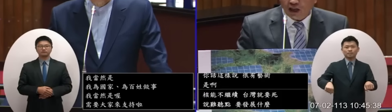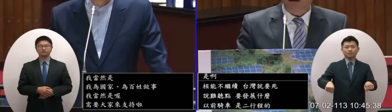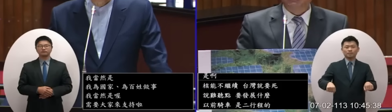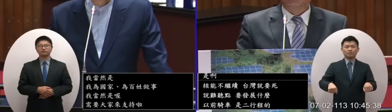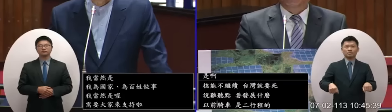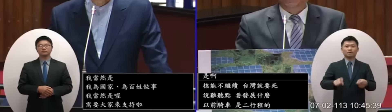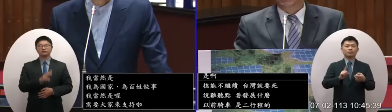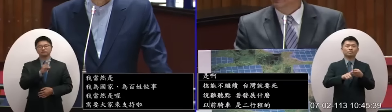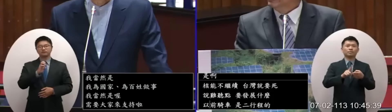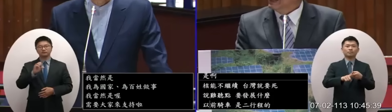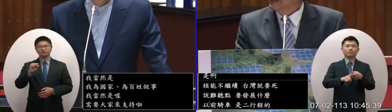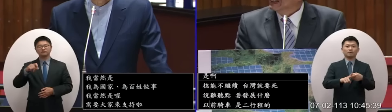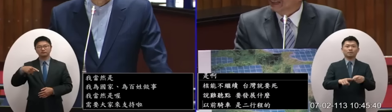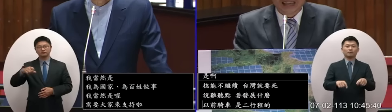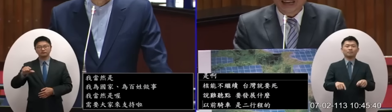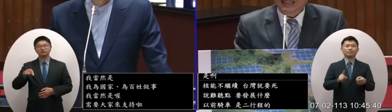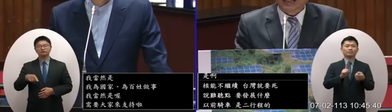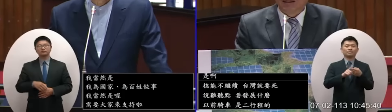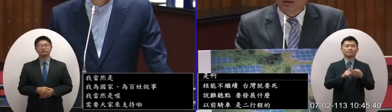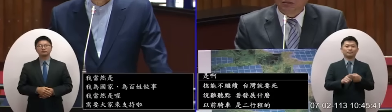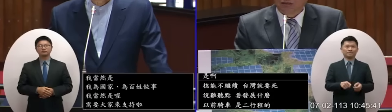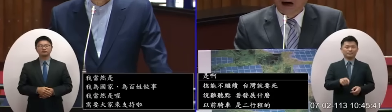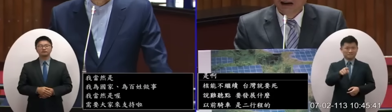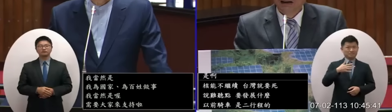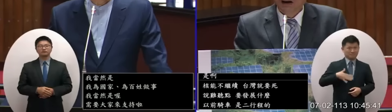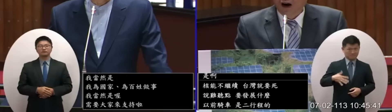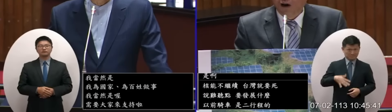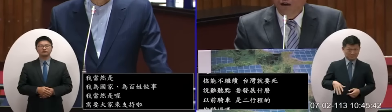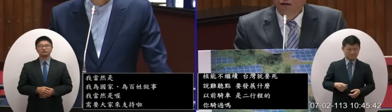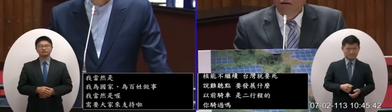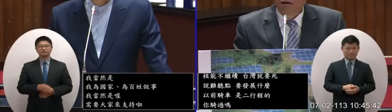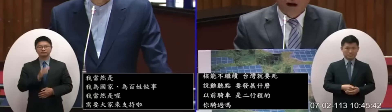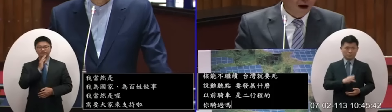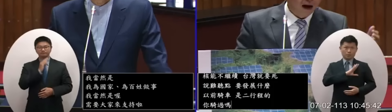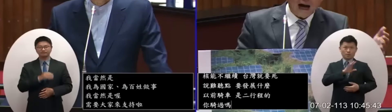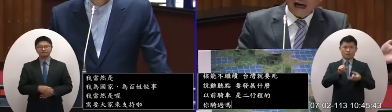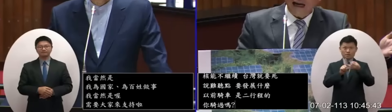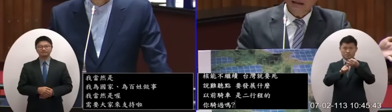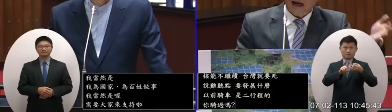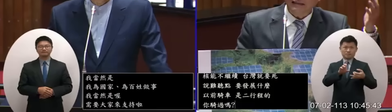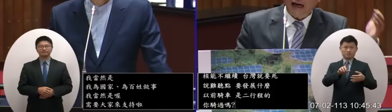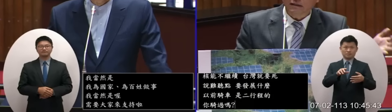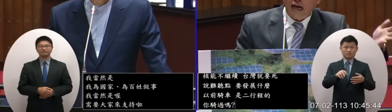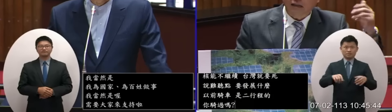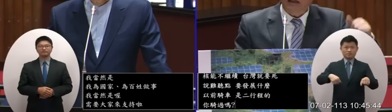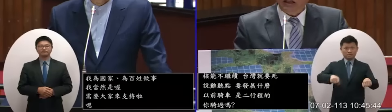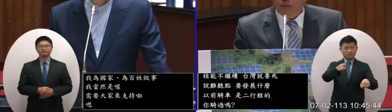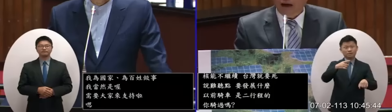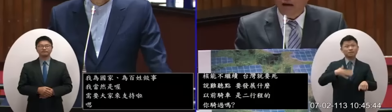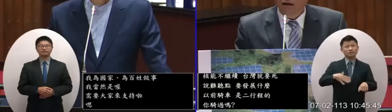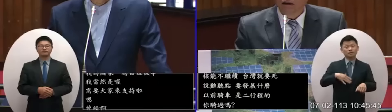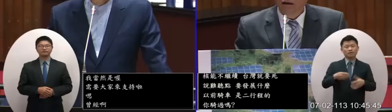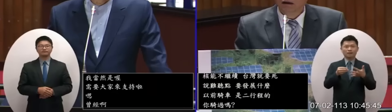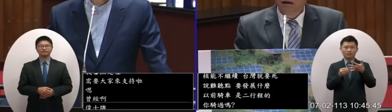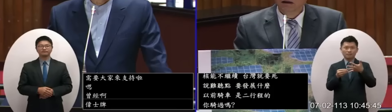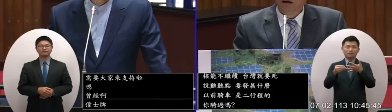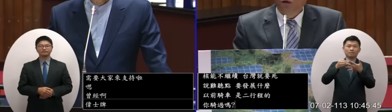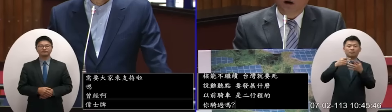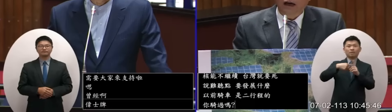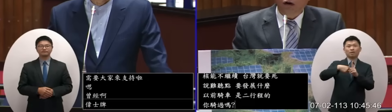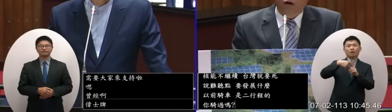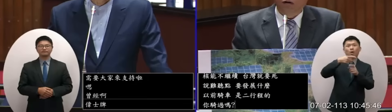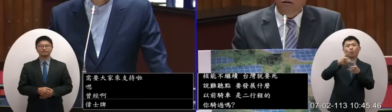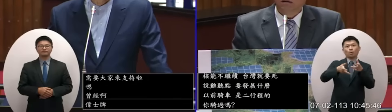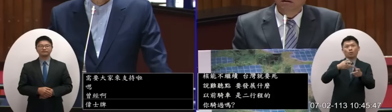对。你还佫知影威斯巴？吼？啊来，较食食高级的，我